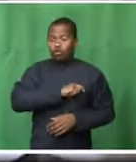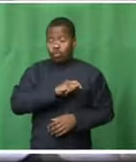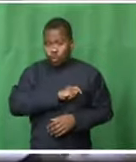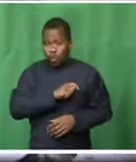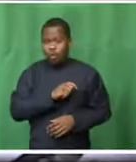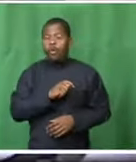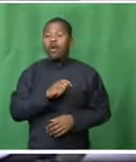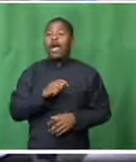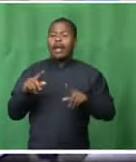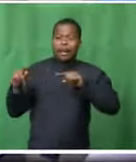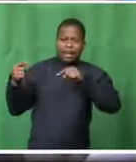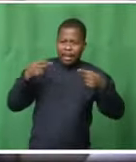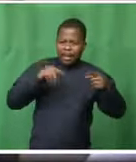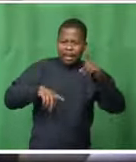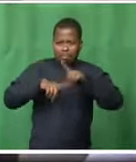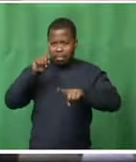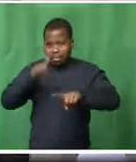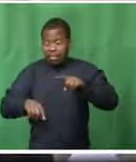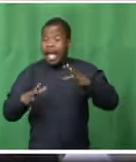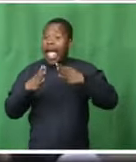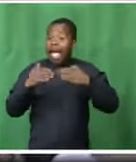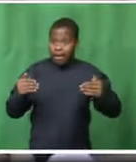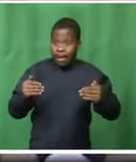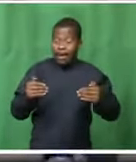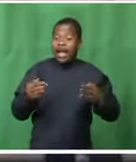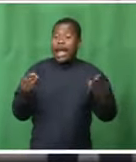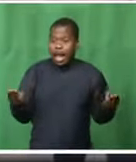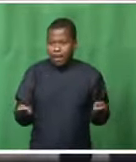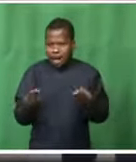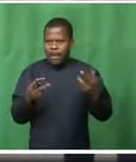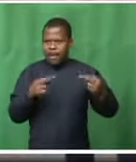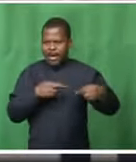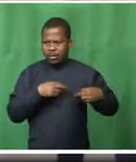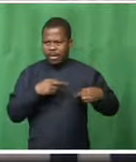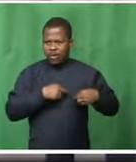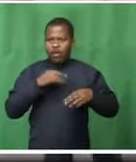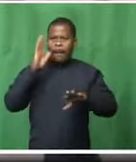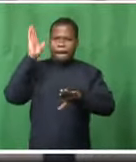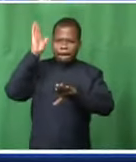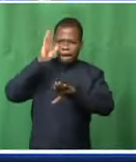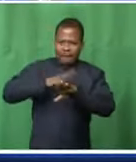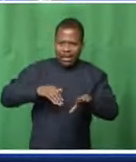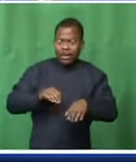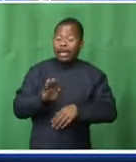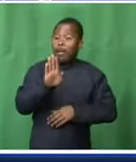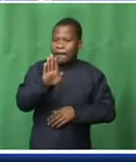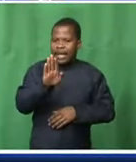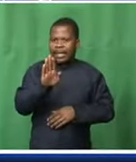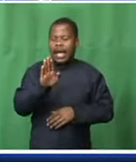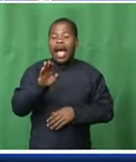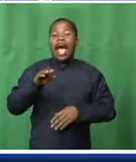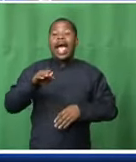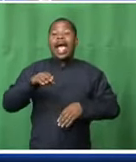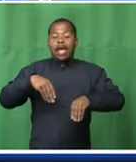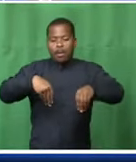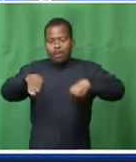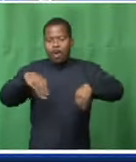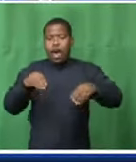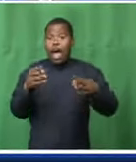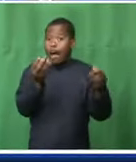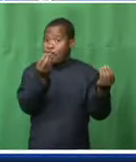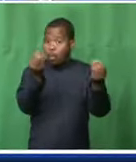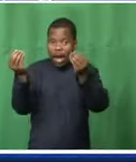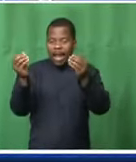ukuthi unang vele noma nginaba laba labende ukuthi bangatiphathi kahle kulowo mdlalo kuze ukuthi wonakale cishe ngoku